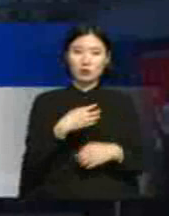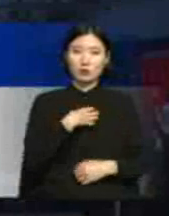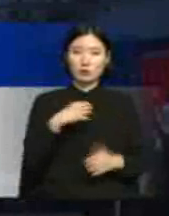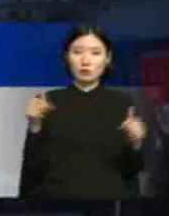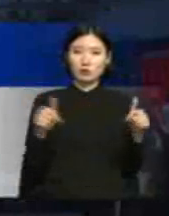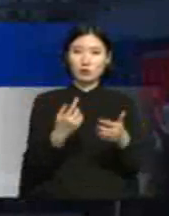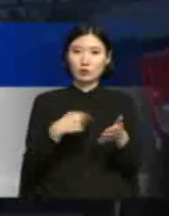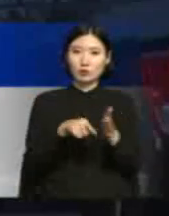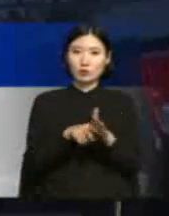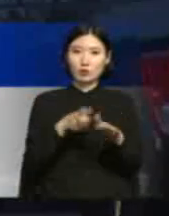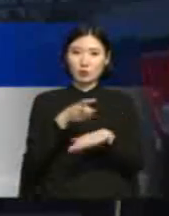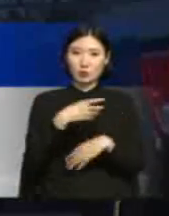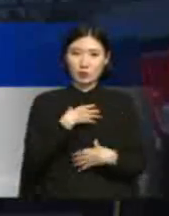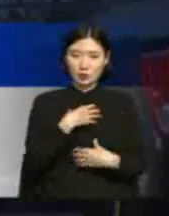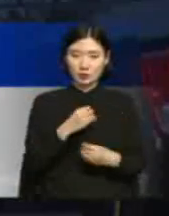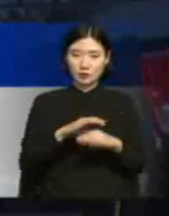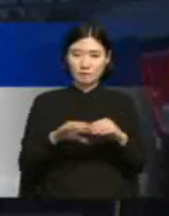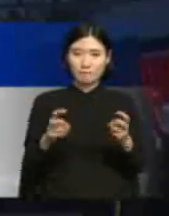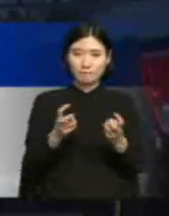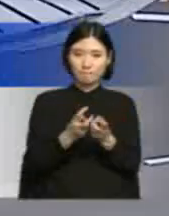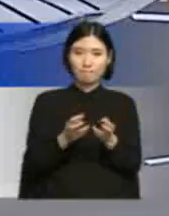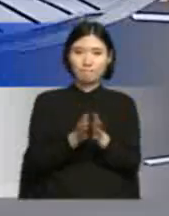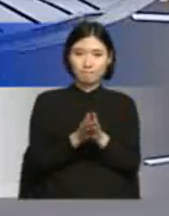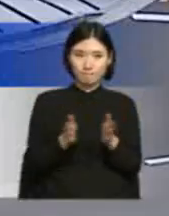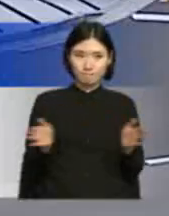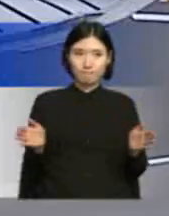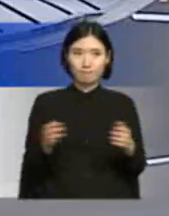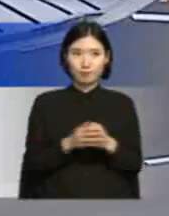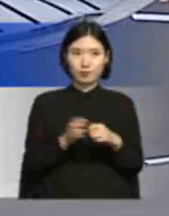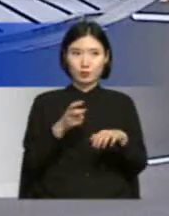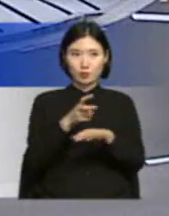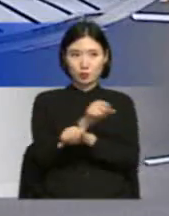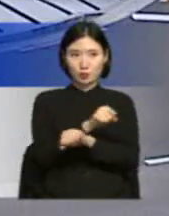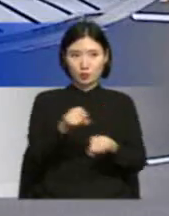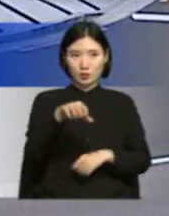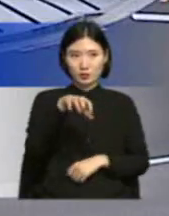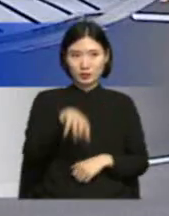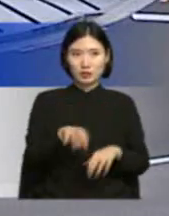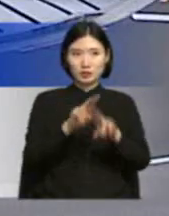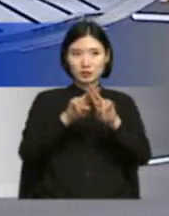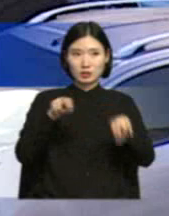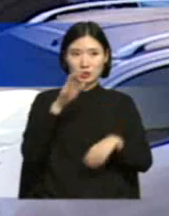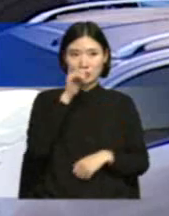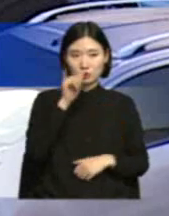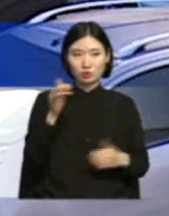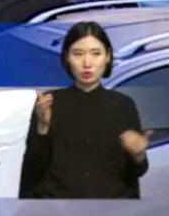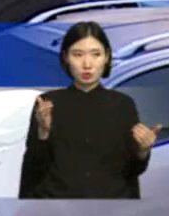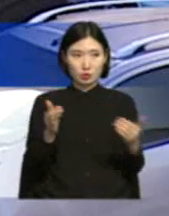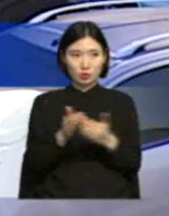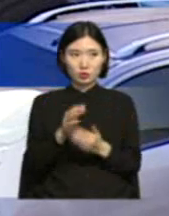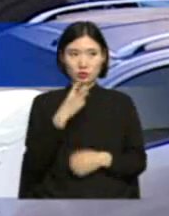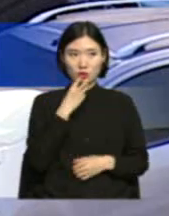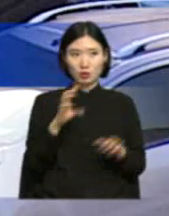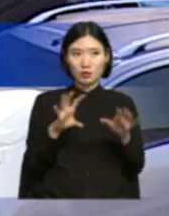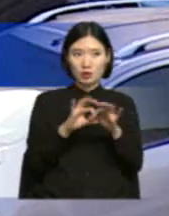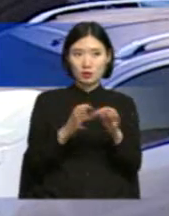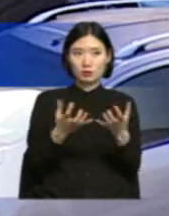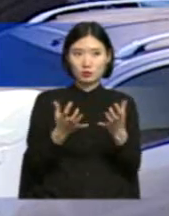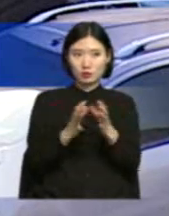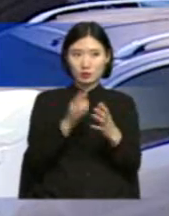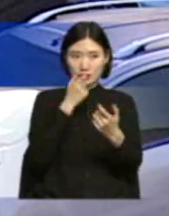위한 교통안전대책을 실시하였으며 교통광장이 해제될 수 있도록 서울시 관련